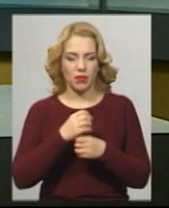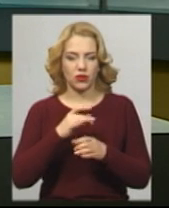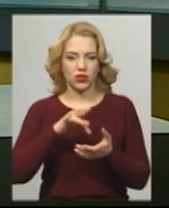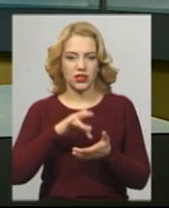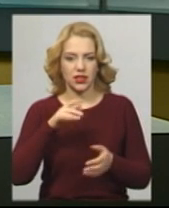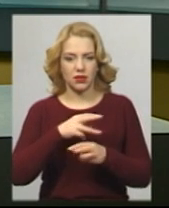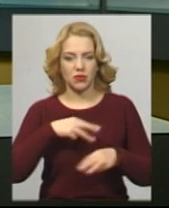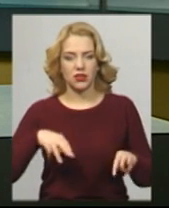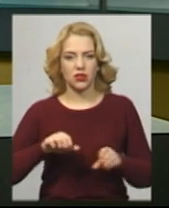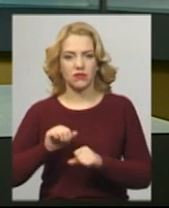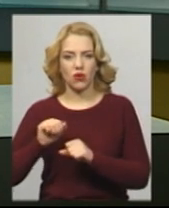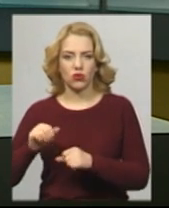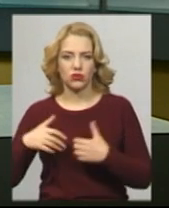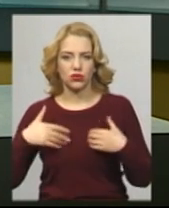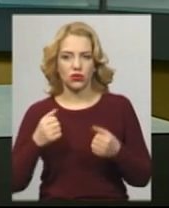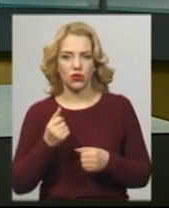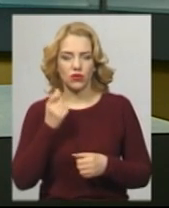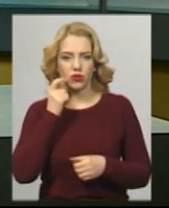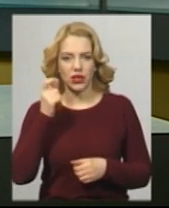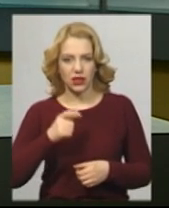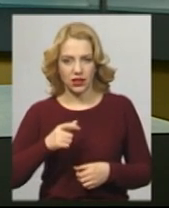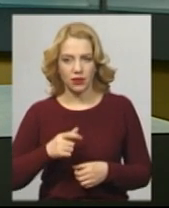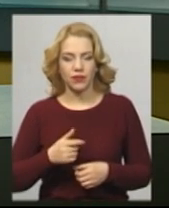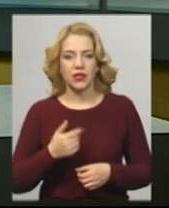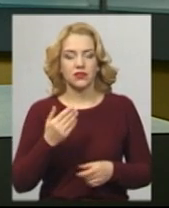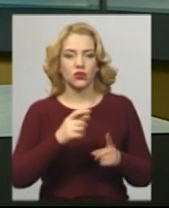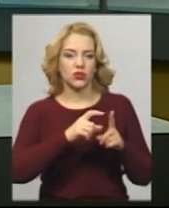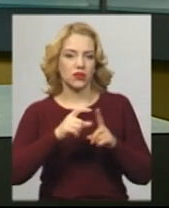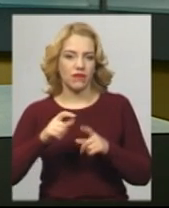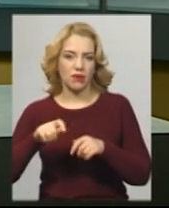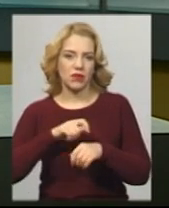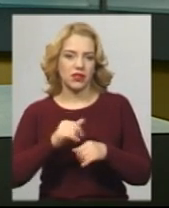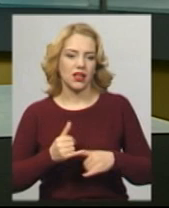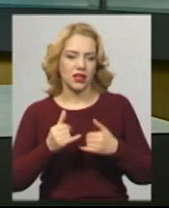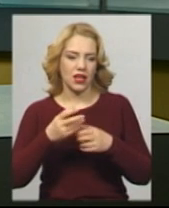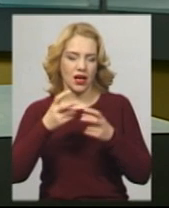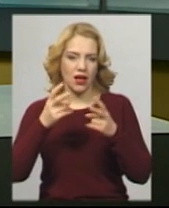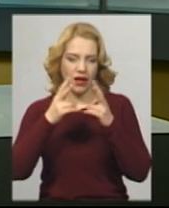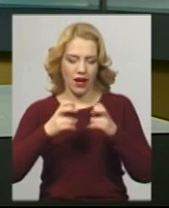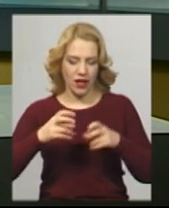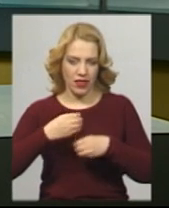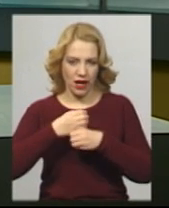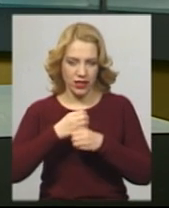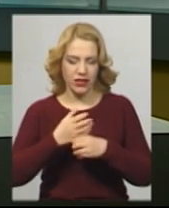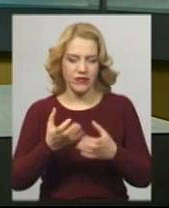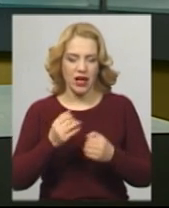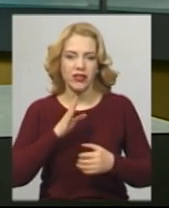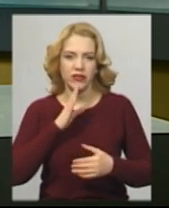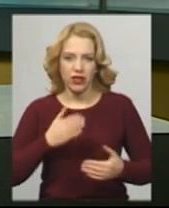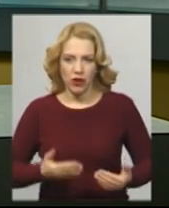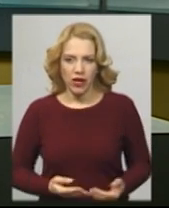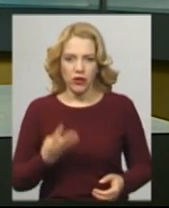Міністерства охорони здоров'я України Олег Балашов. За його словами, матеріали для аналізів брали ще живої пацієнтки. 44